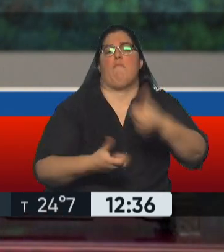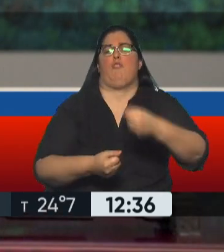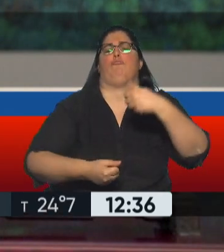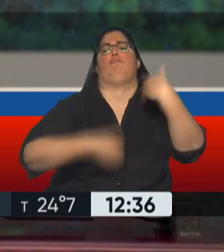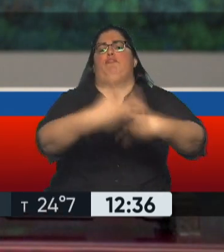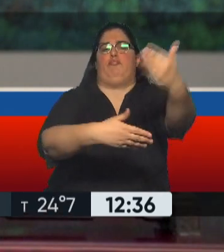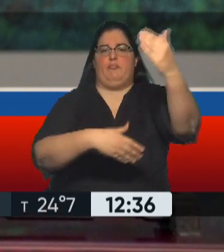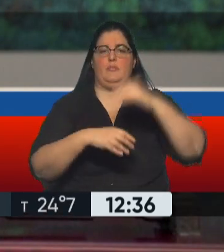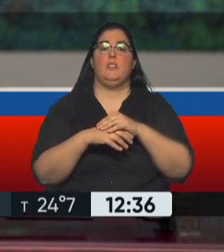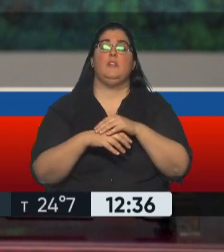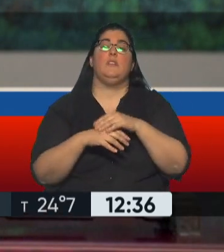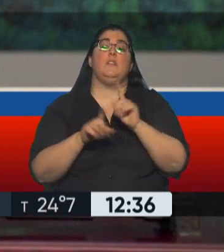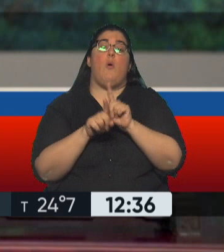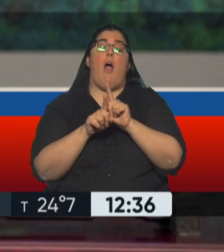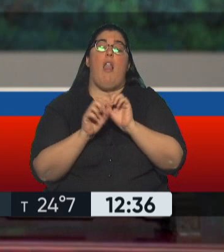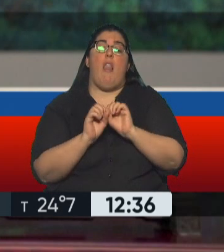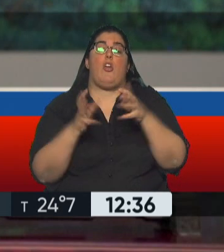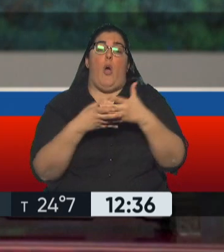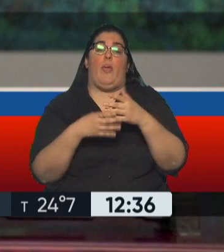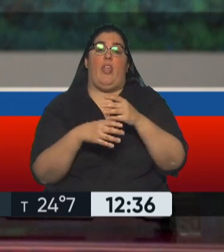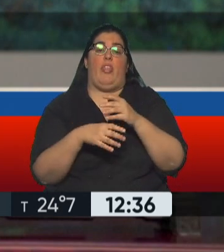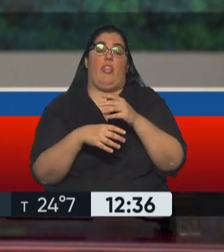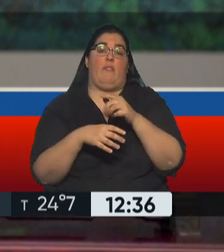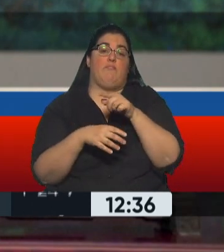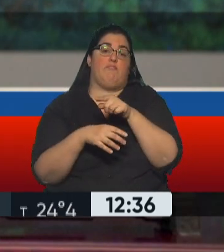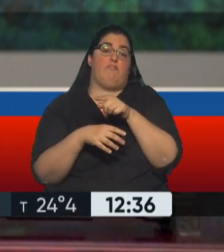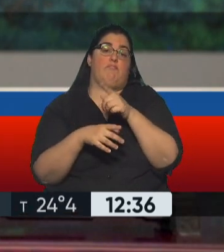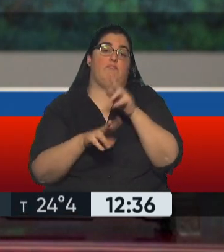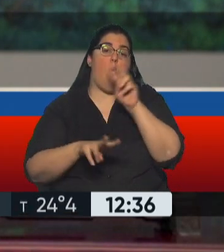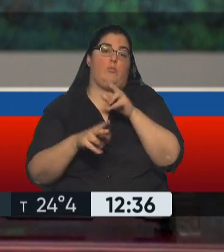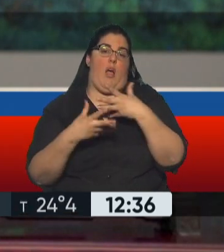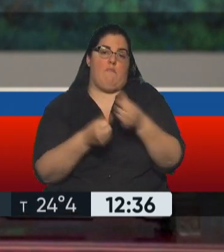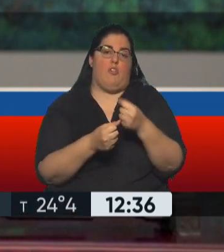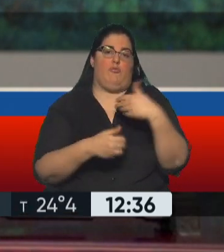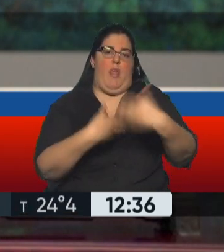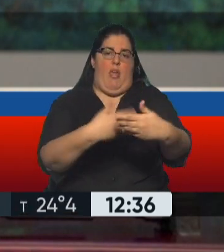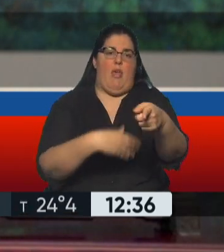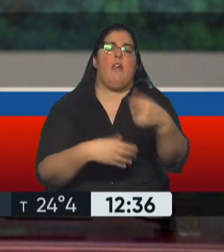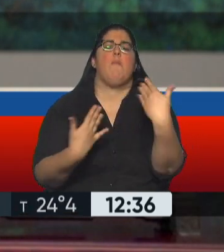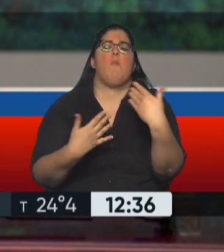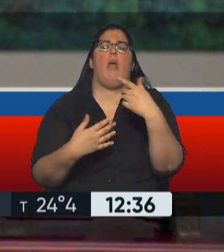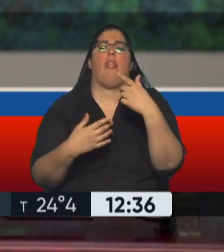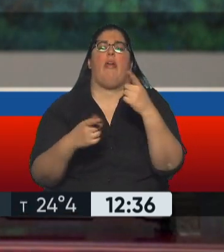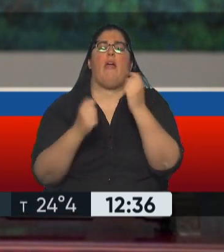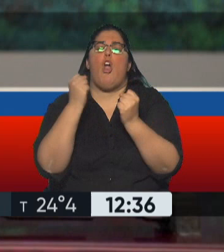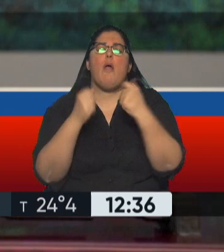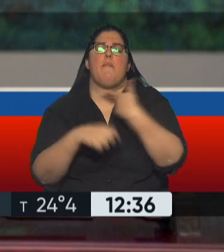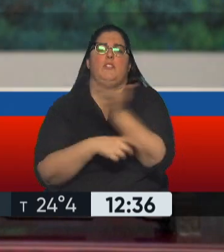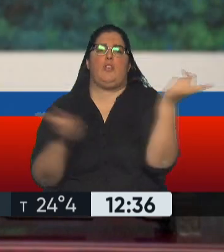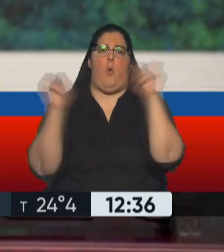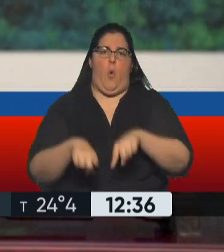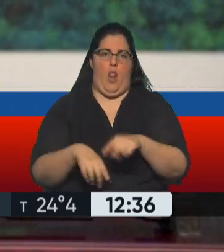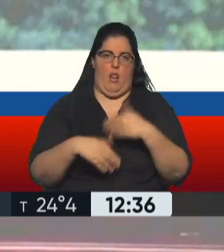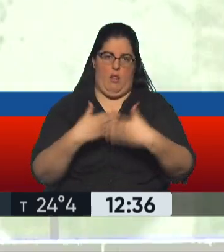元国际援助，用于支持发展中国家抗疫和恢复经济社会发